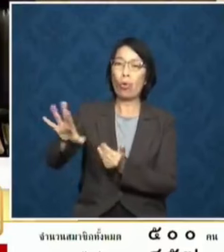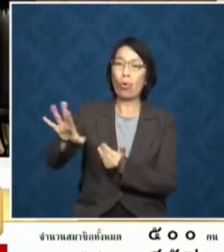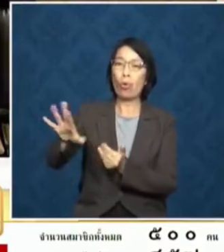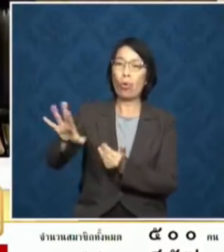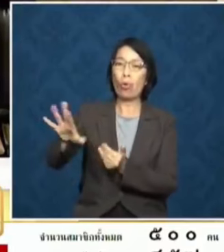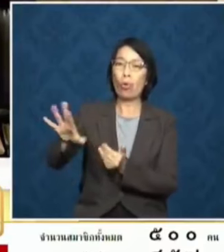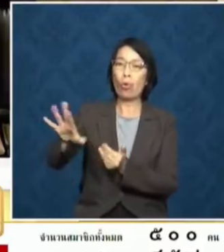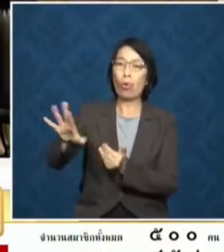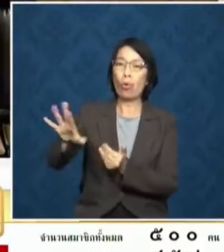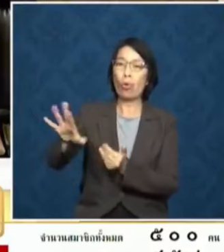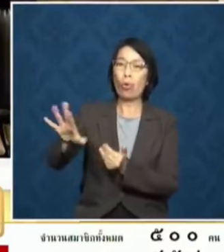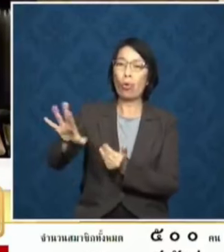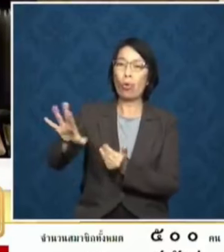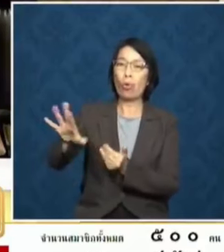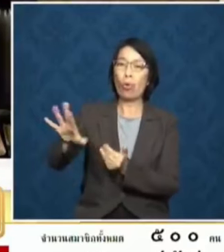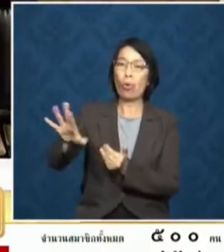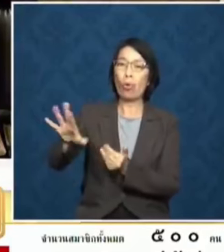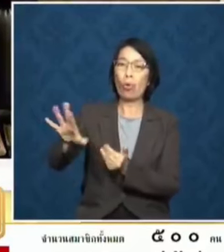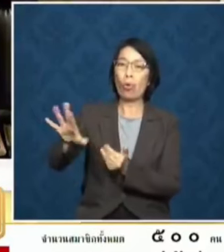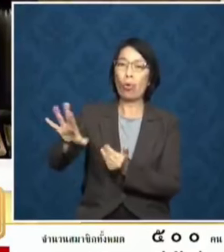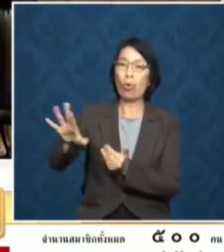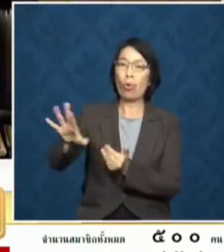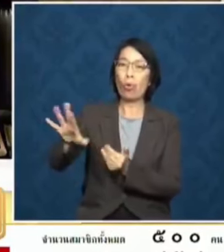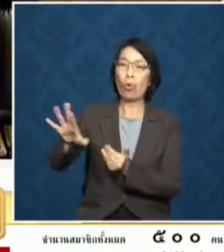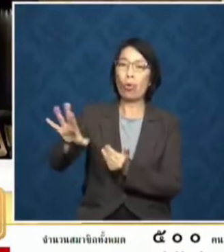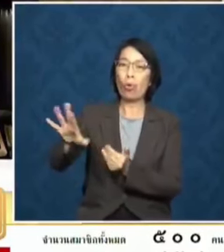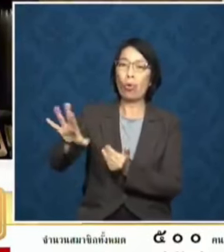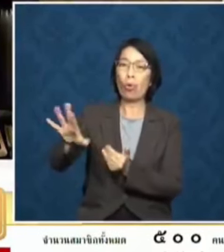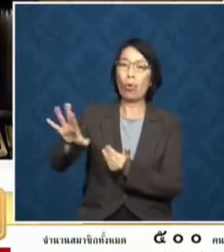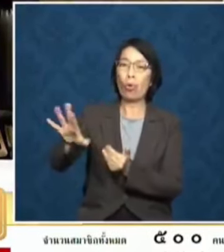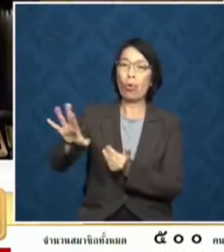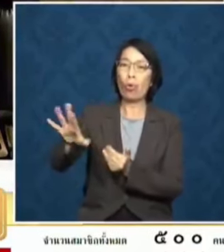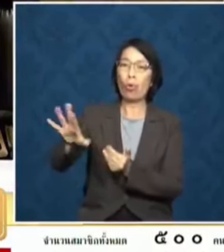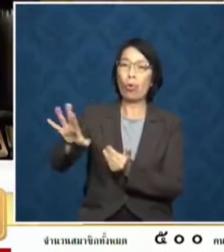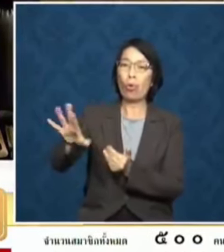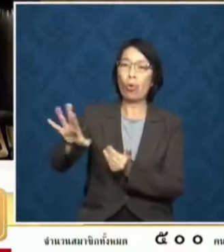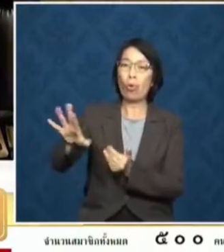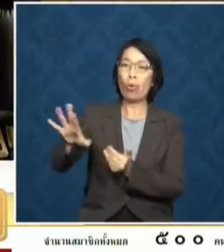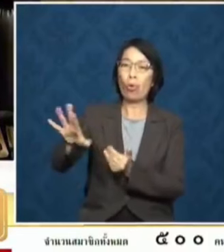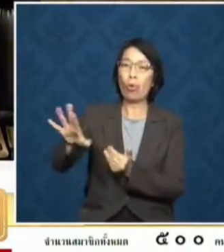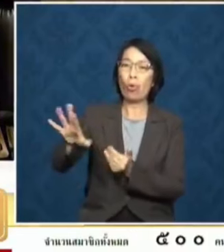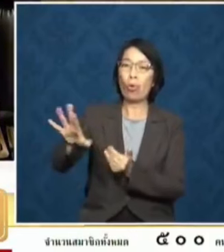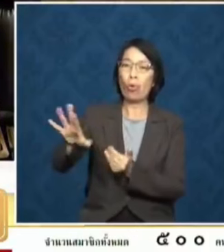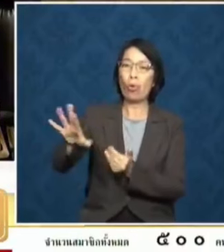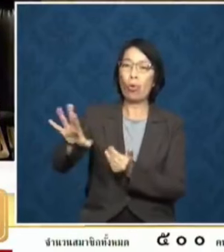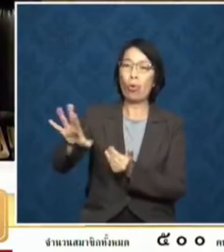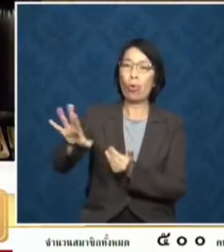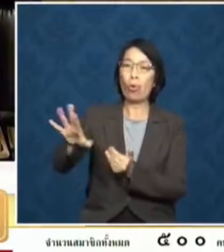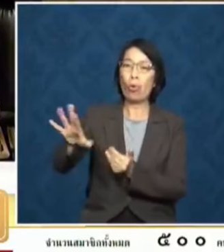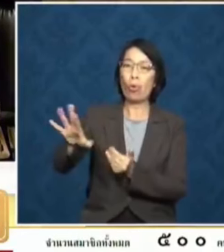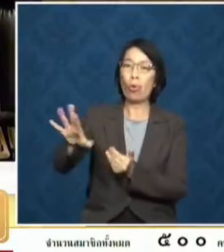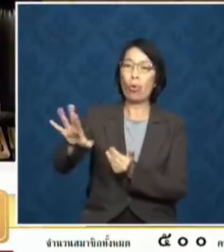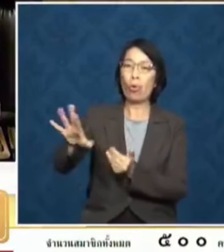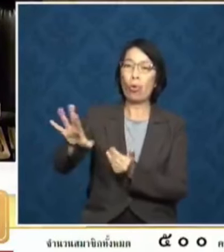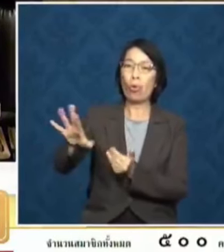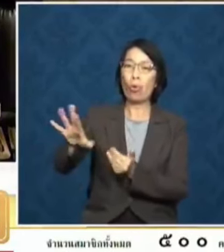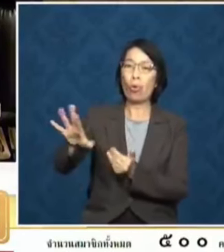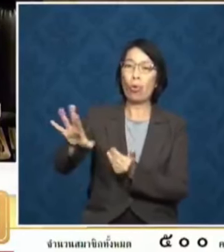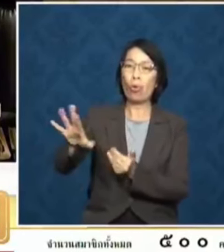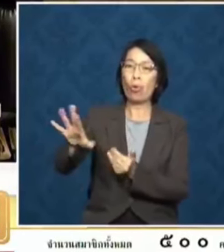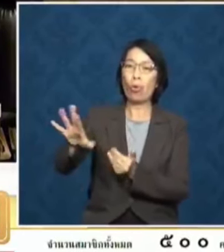กองทัพครับจะกล้าพูดคำว่ารักชาติยิ่งชีพได้อย่างเต็มปากได้อย่างไรตราบใดที่ท่านยังรักธุ